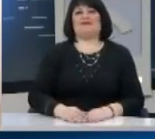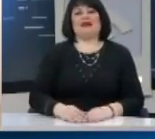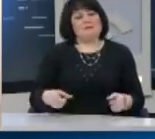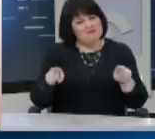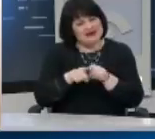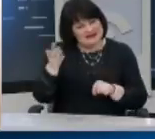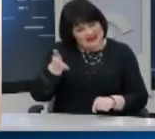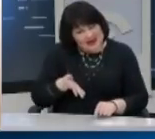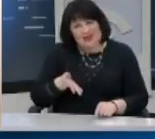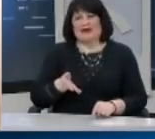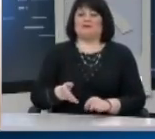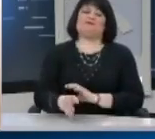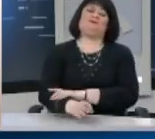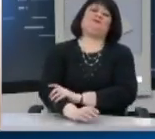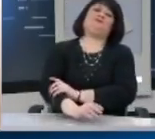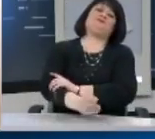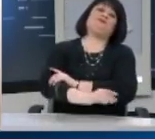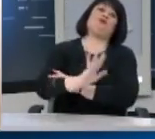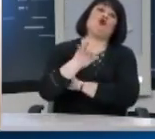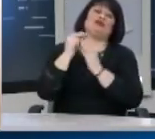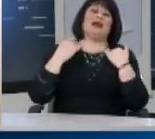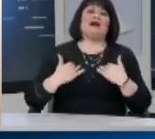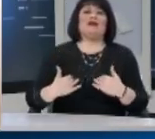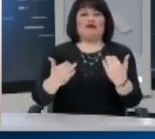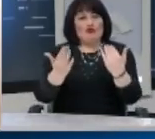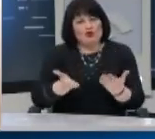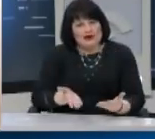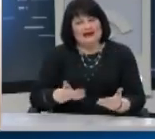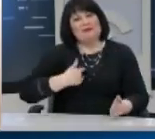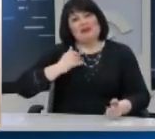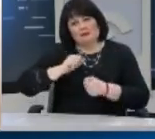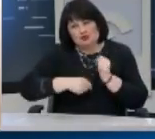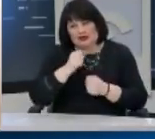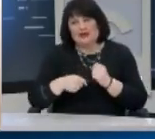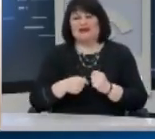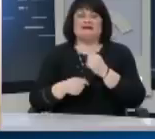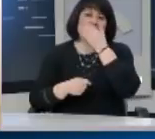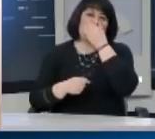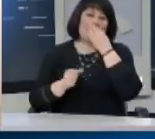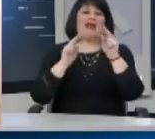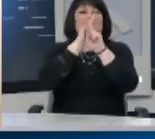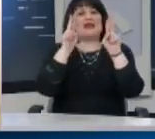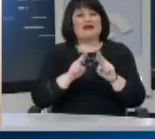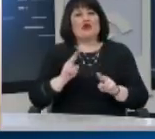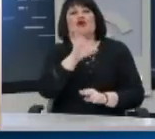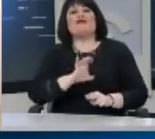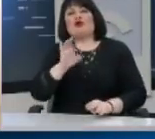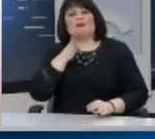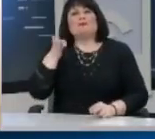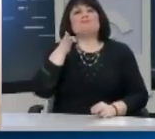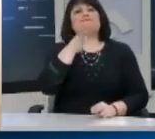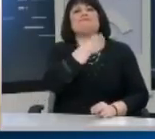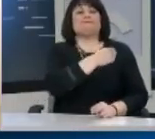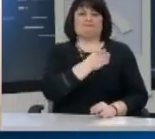ναι μαζί μας όταν και η βουλή θα κάνει την προσπάθεια διεθνώς και στην ευρώπη το είχε